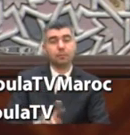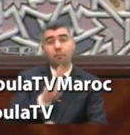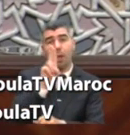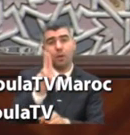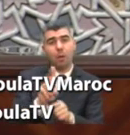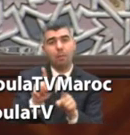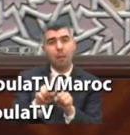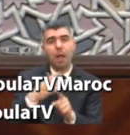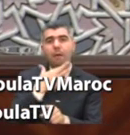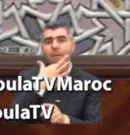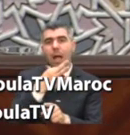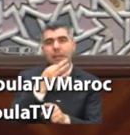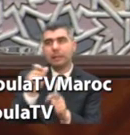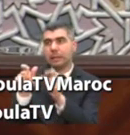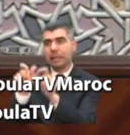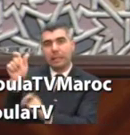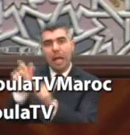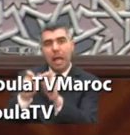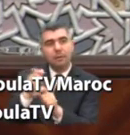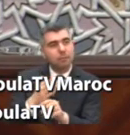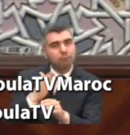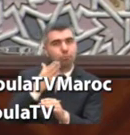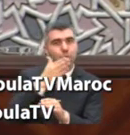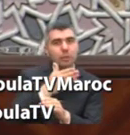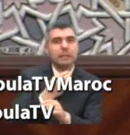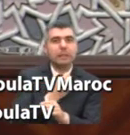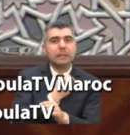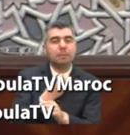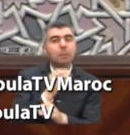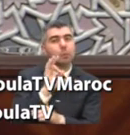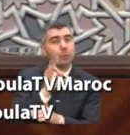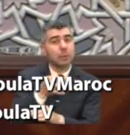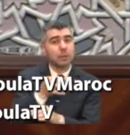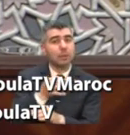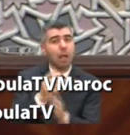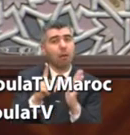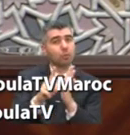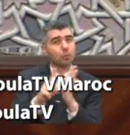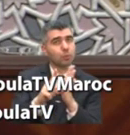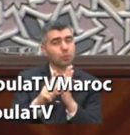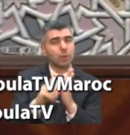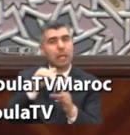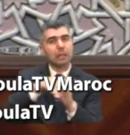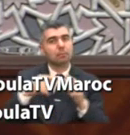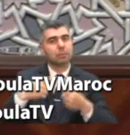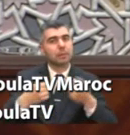ولوج المواطنين للمستشفيات العموميه للسيدات والساده النواب المحترمين من فريق الاصاله